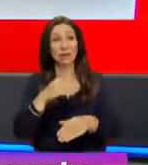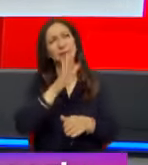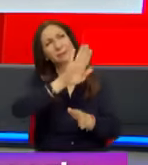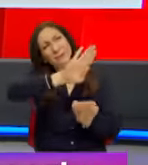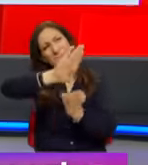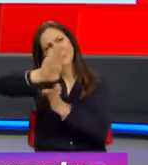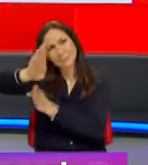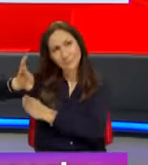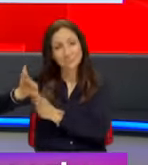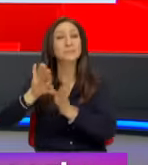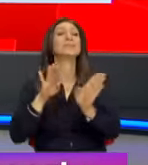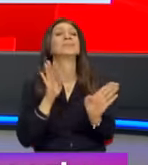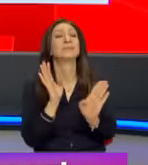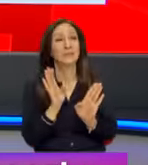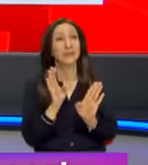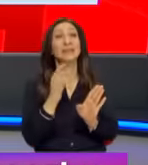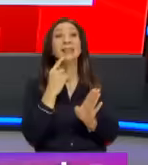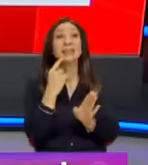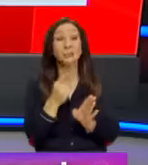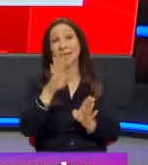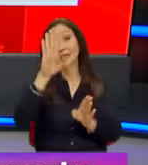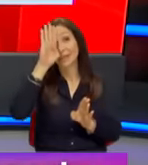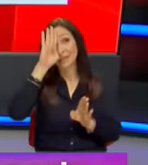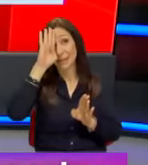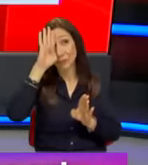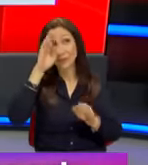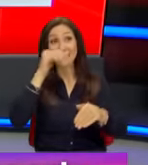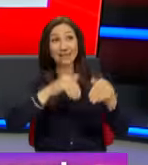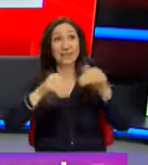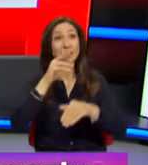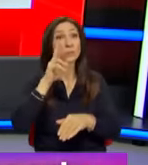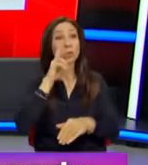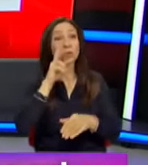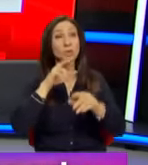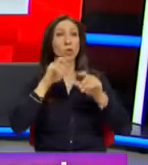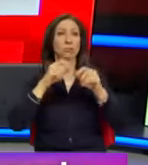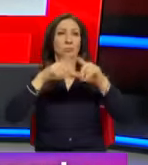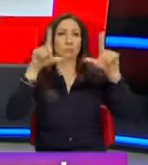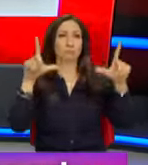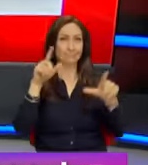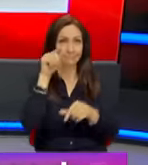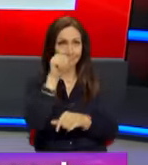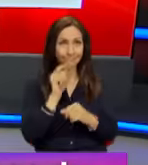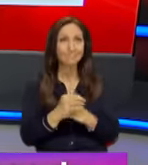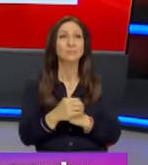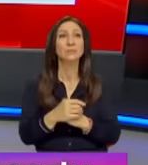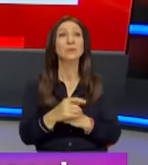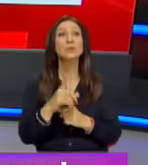alalım buradaki ekrandan ve diyelim ki İstanbul'un seçim sonucu gelsin buradaki ekrana.